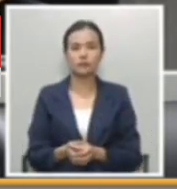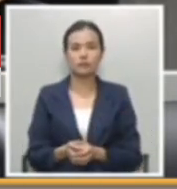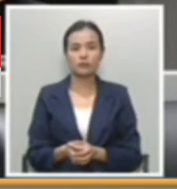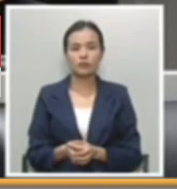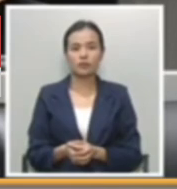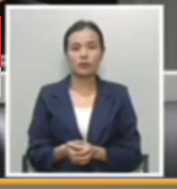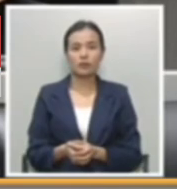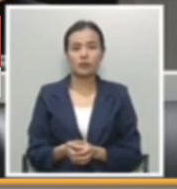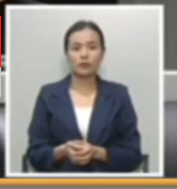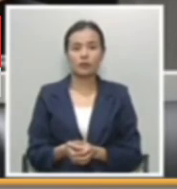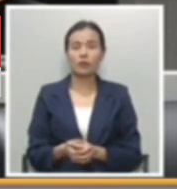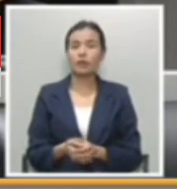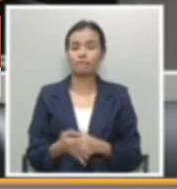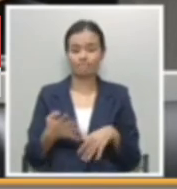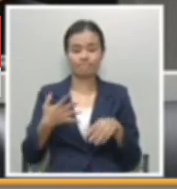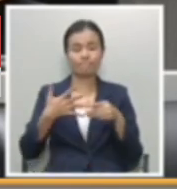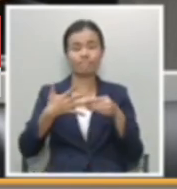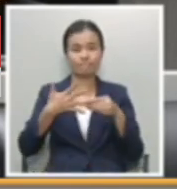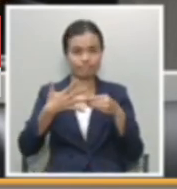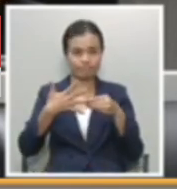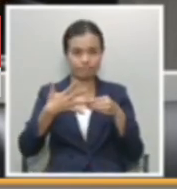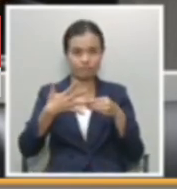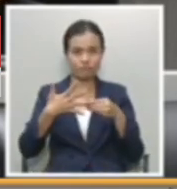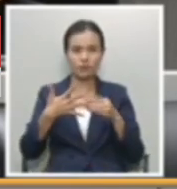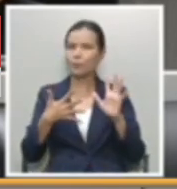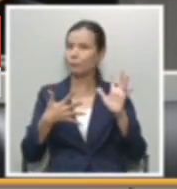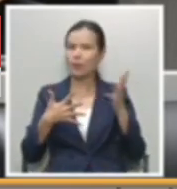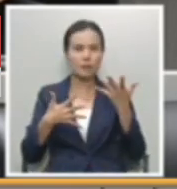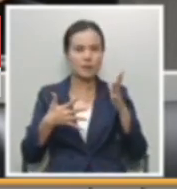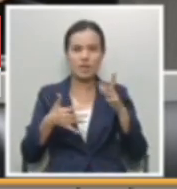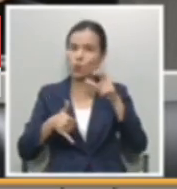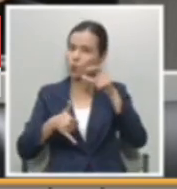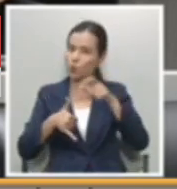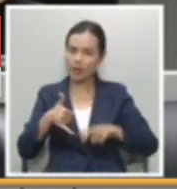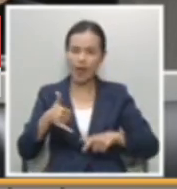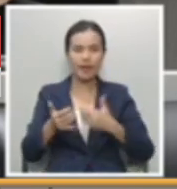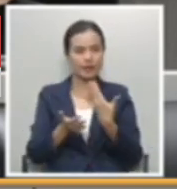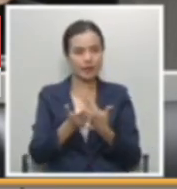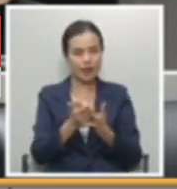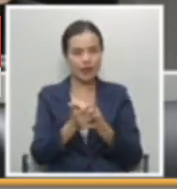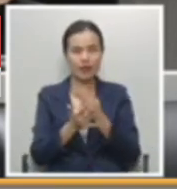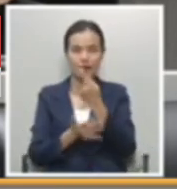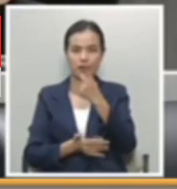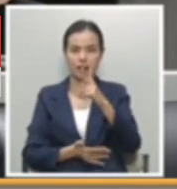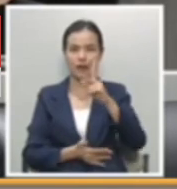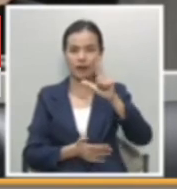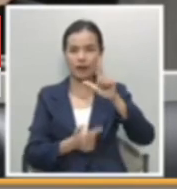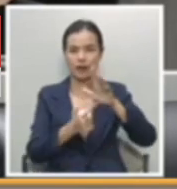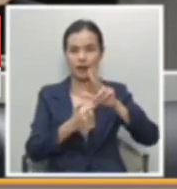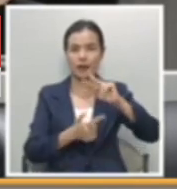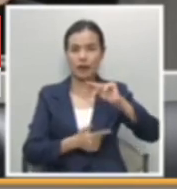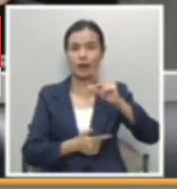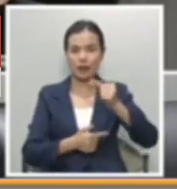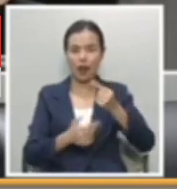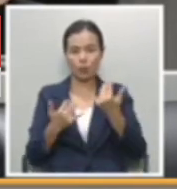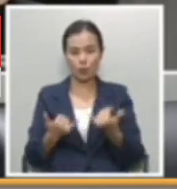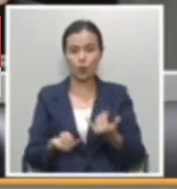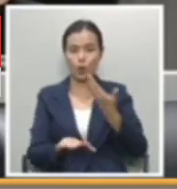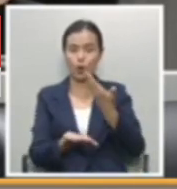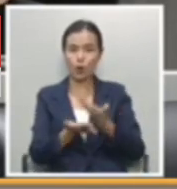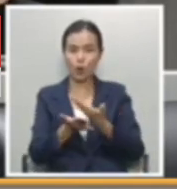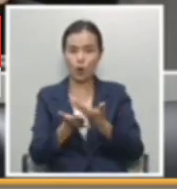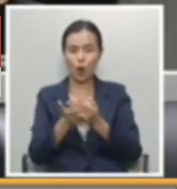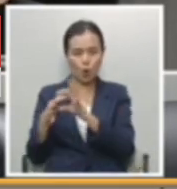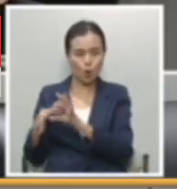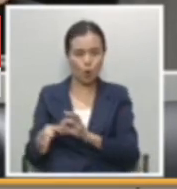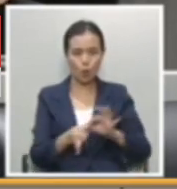ความไม่มีที่4นั่นก็คือไม่มีวินัยทางการเงินการคลังวันนี้งบประมาณผูกพันสูง